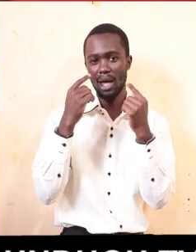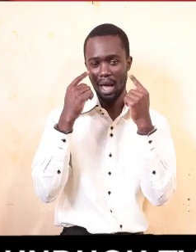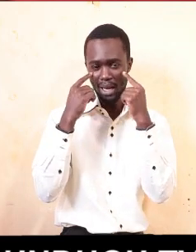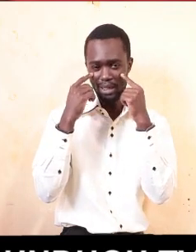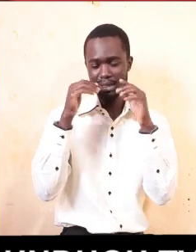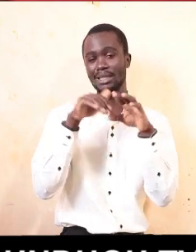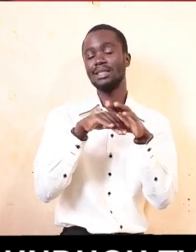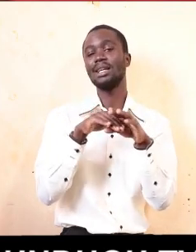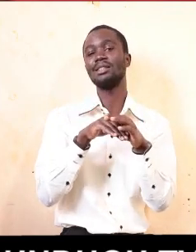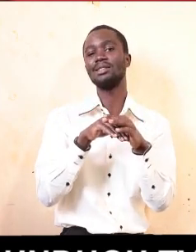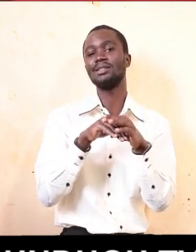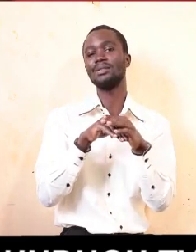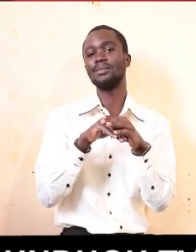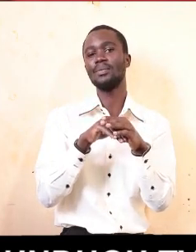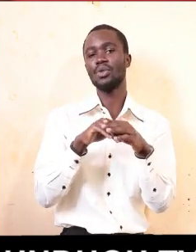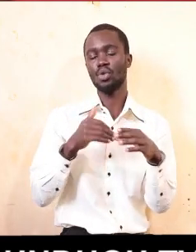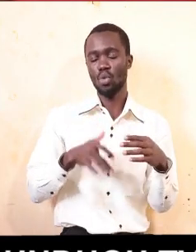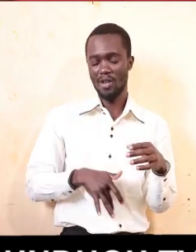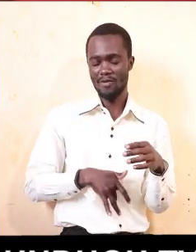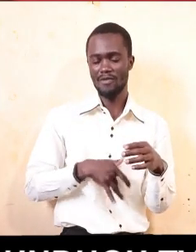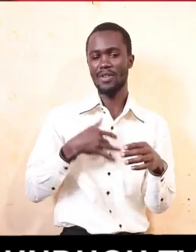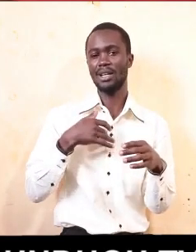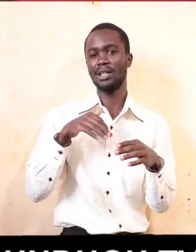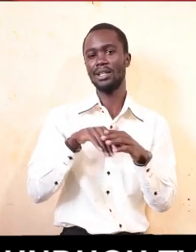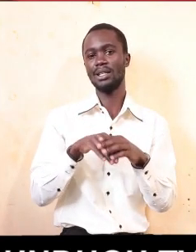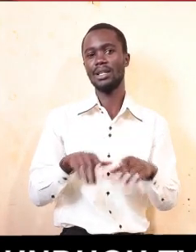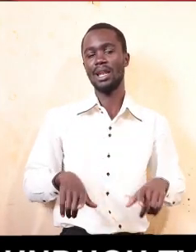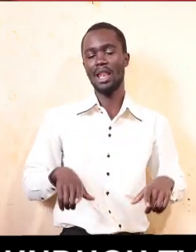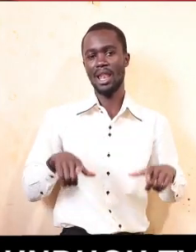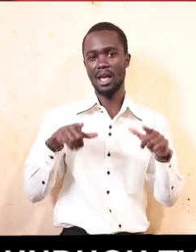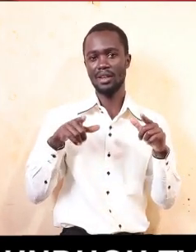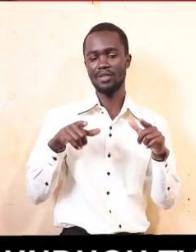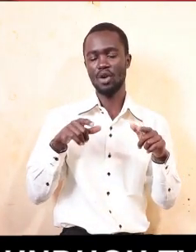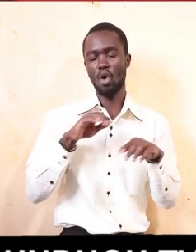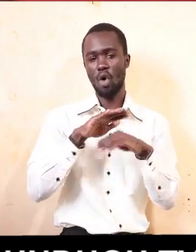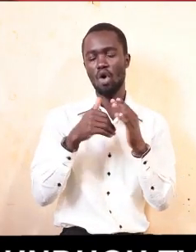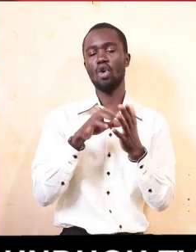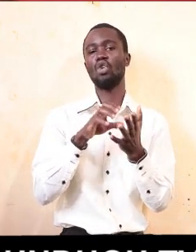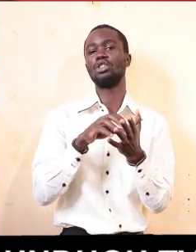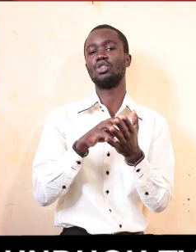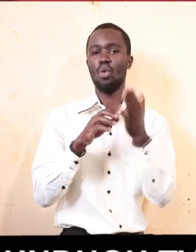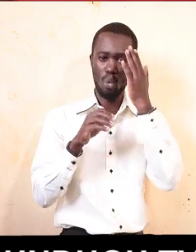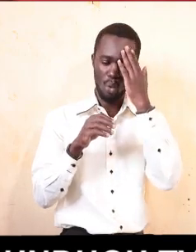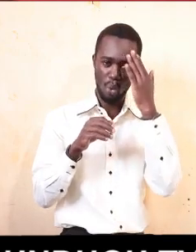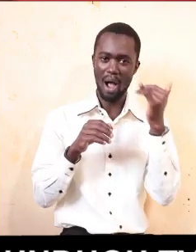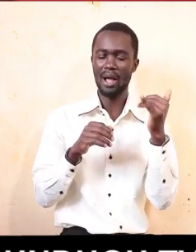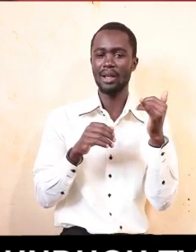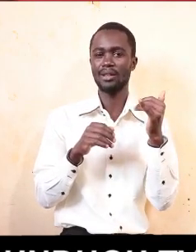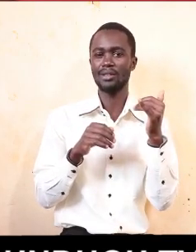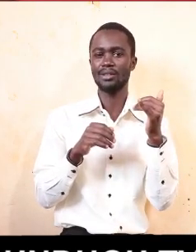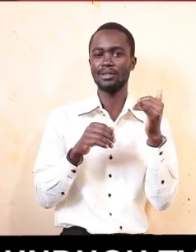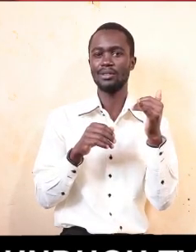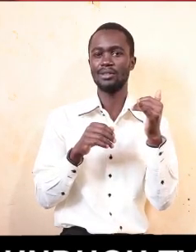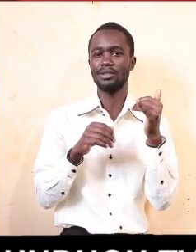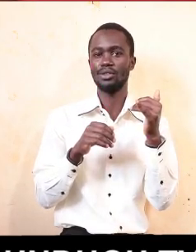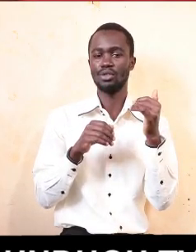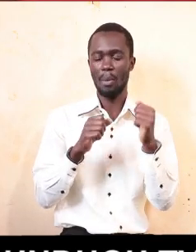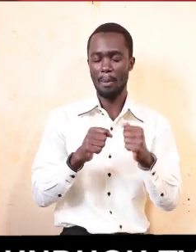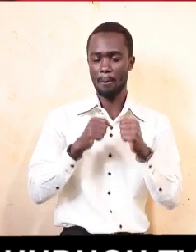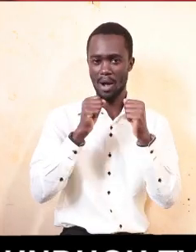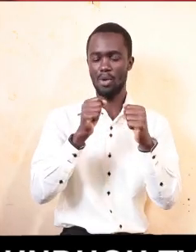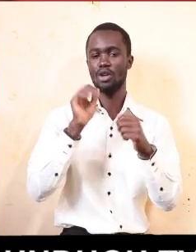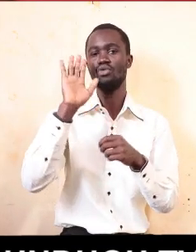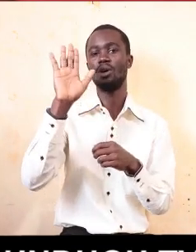ndani. Tunakuhisi katika maisha kwa kila hali kwa sababu ya hiyo nguvu na uwezo